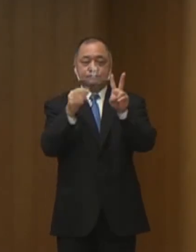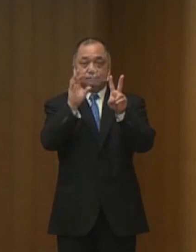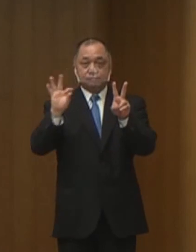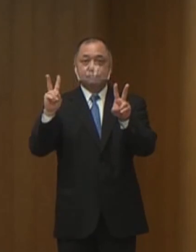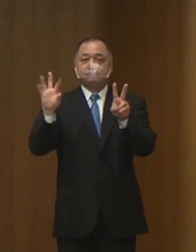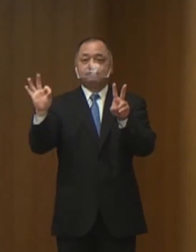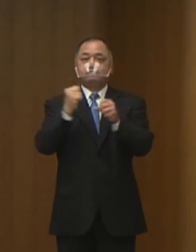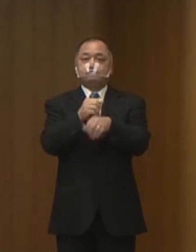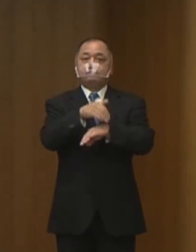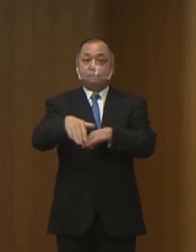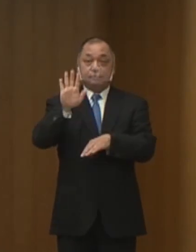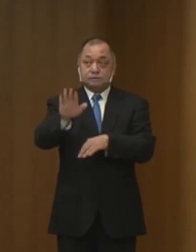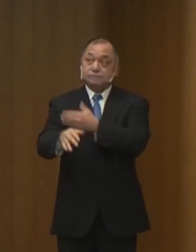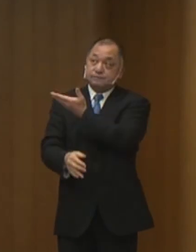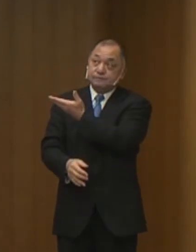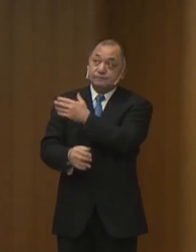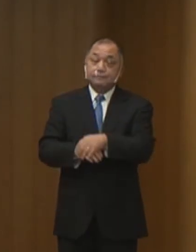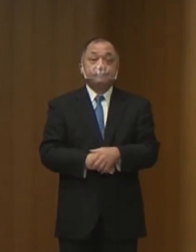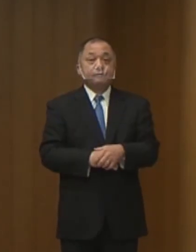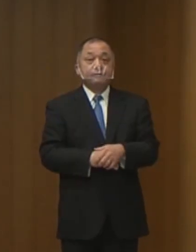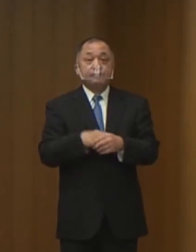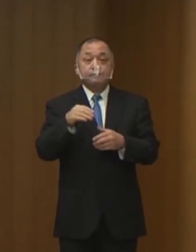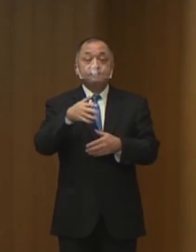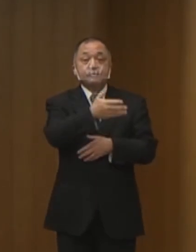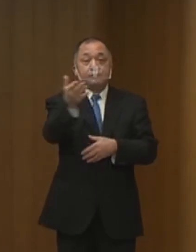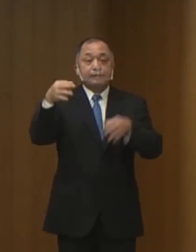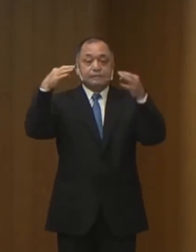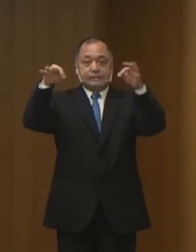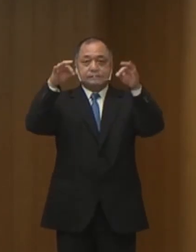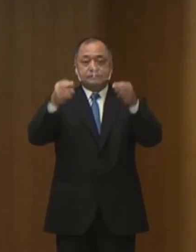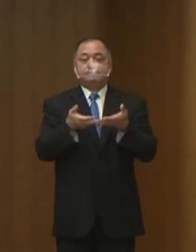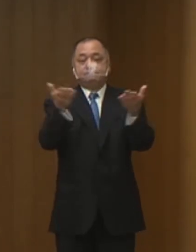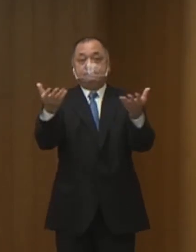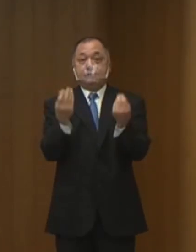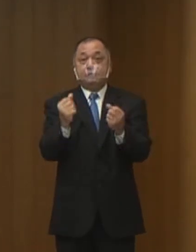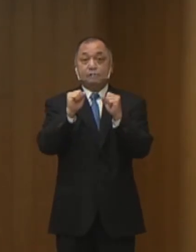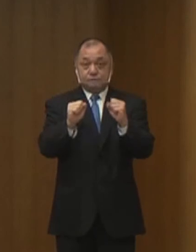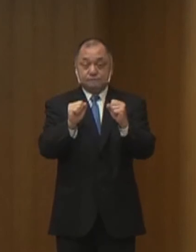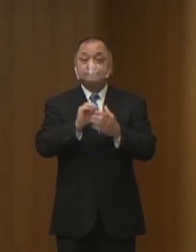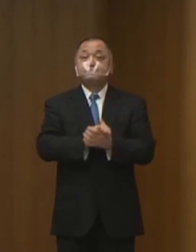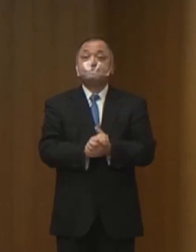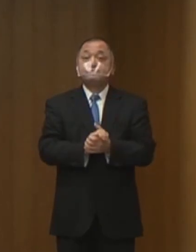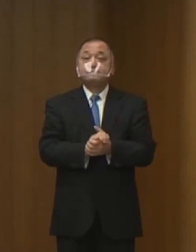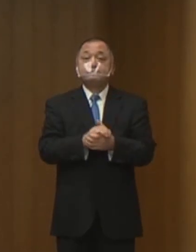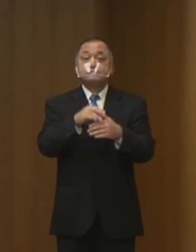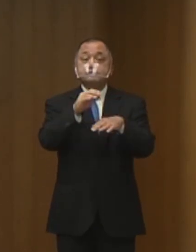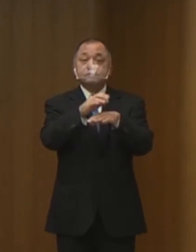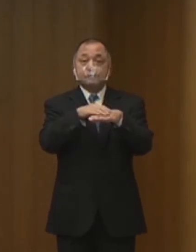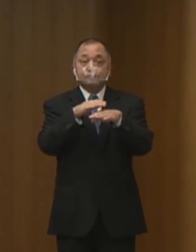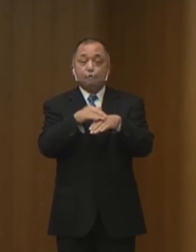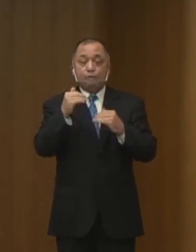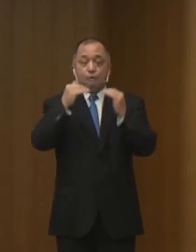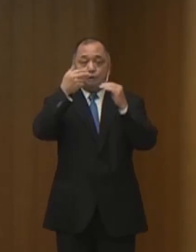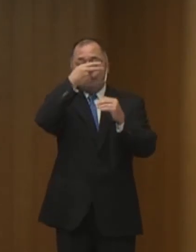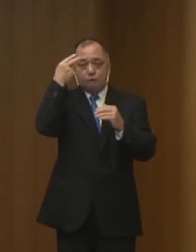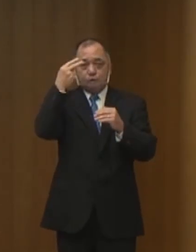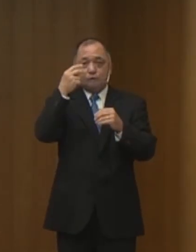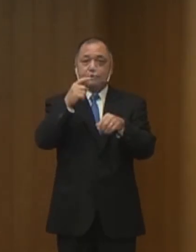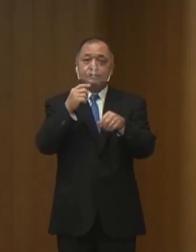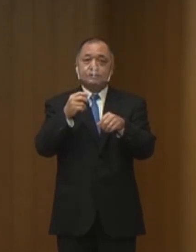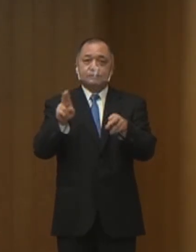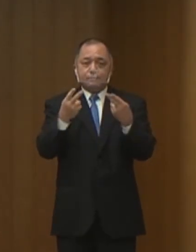ております。これはマスコミの皆様にチラシを配布させていただいているところでございますが、札幌高等技術専門学院の